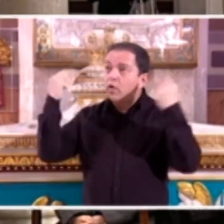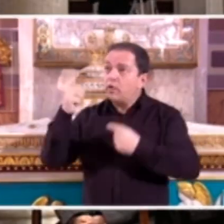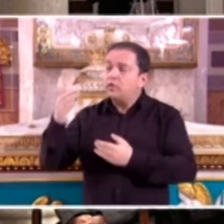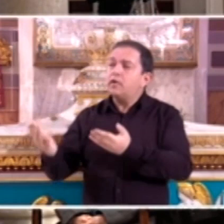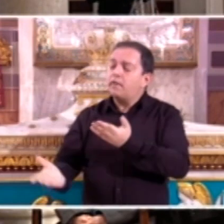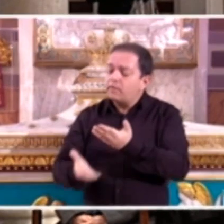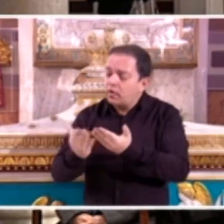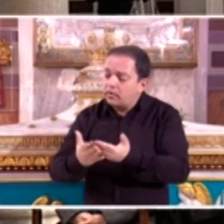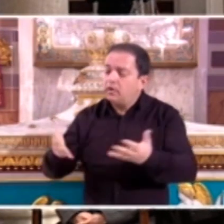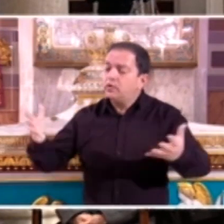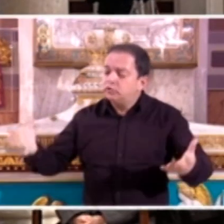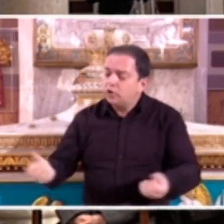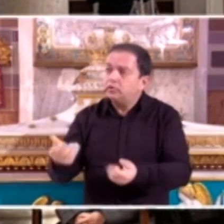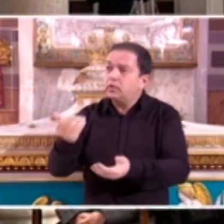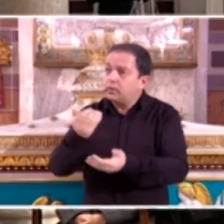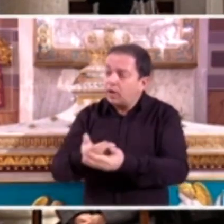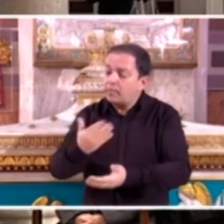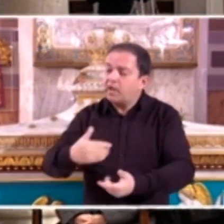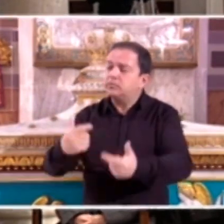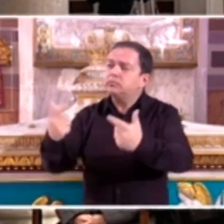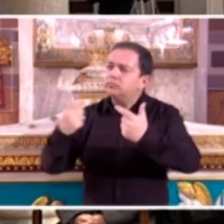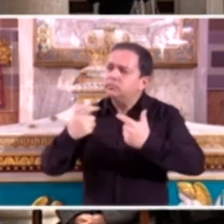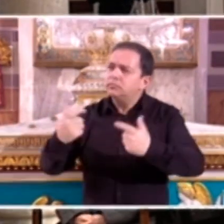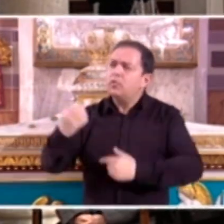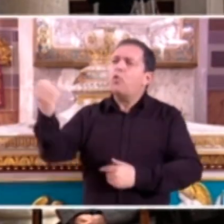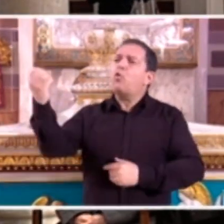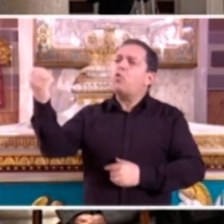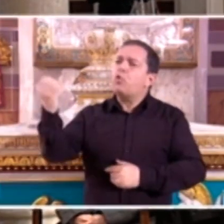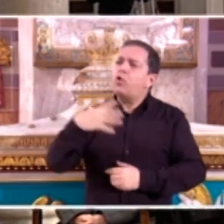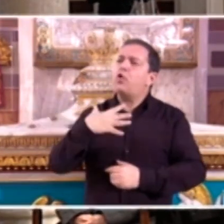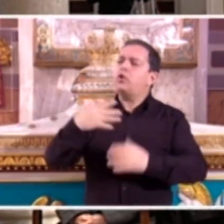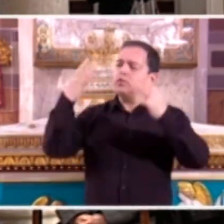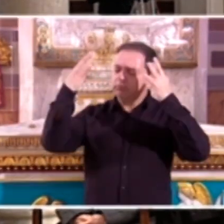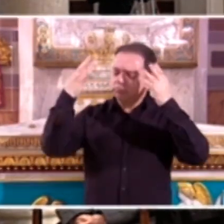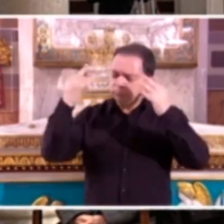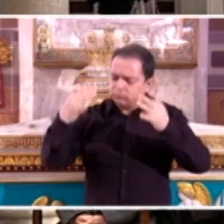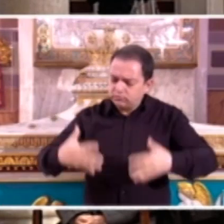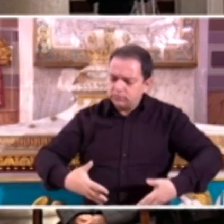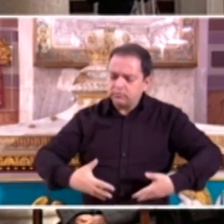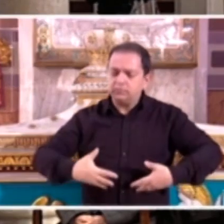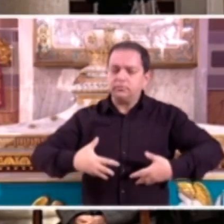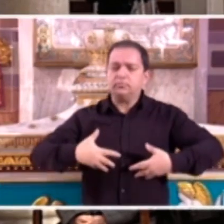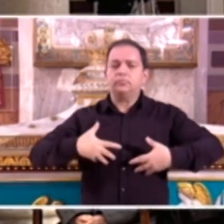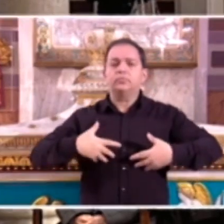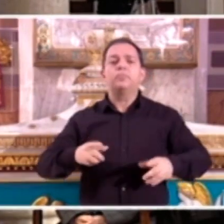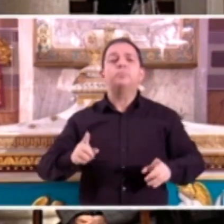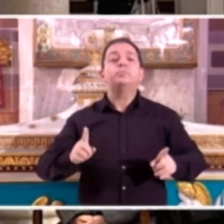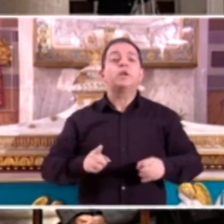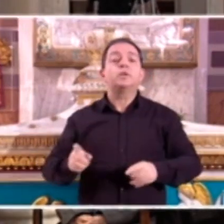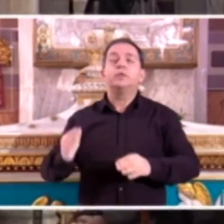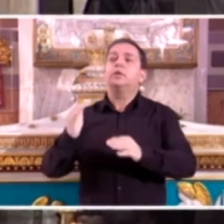Αντιλαβούς όσων ελέησον και διαφύλαξον ημάς ο Θεός της η χάριτη.